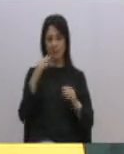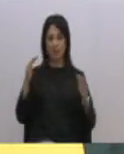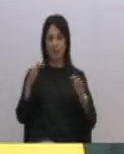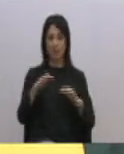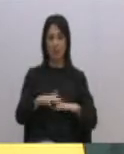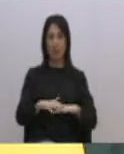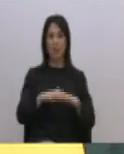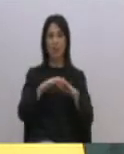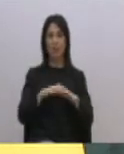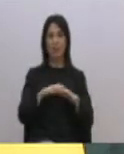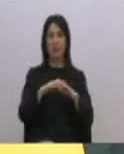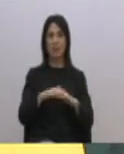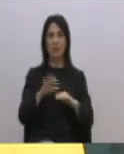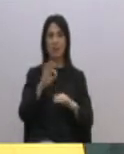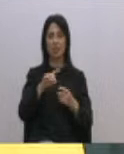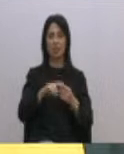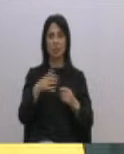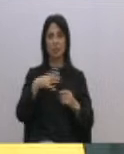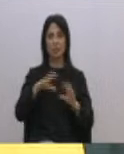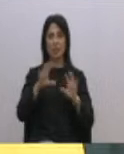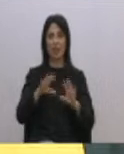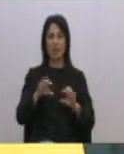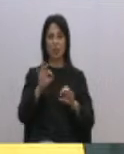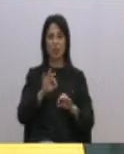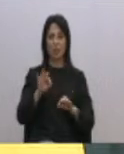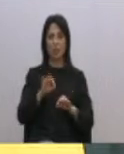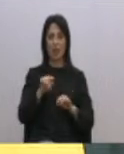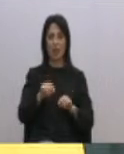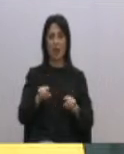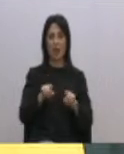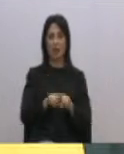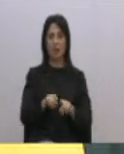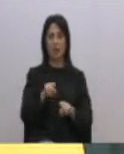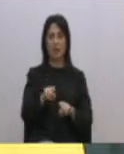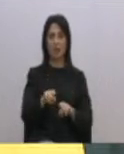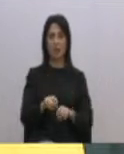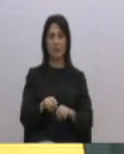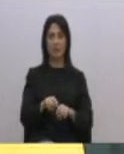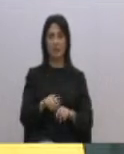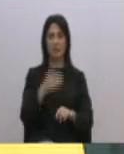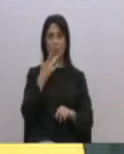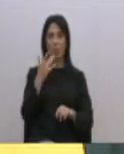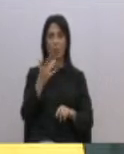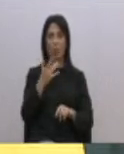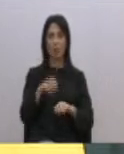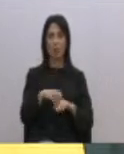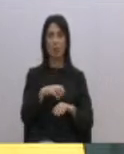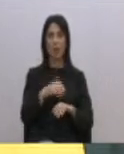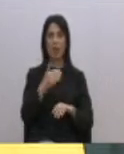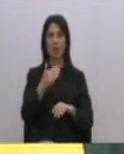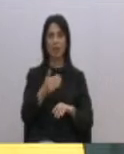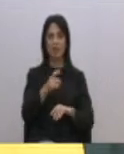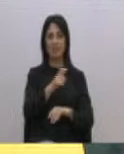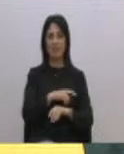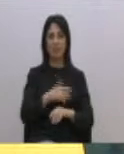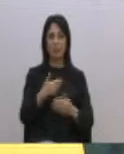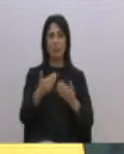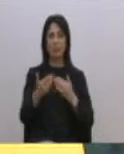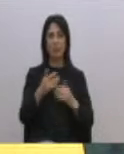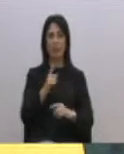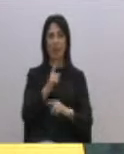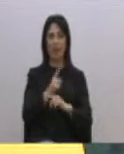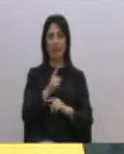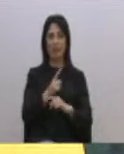და მანიფესტაციების შესახებ საქართველოს კანონზე, აქაც ესე იგი პოლიტიკური პარტიის წევრობასთან მიმართებით